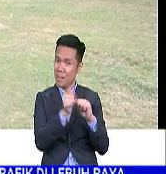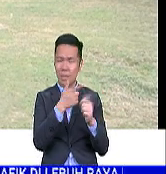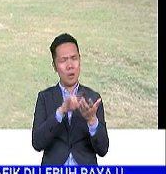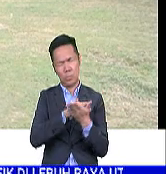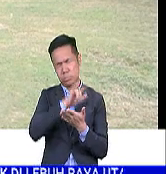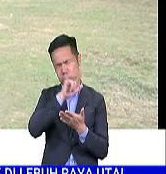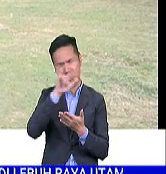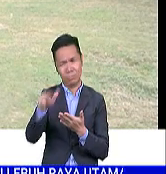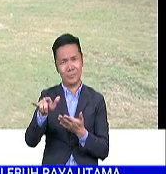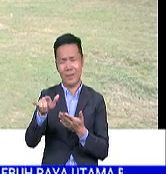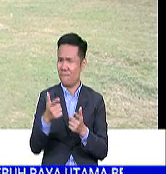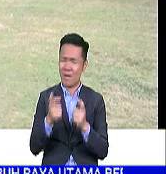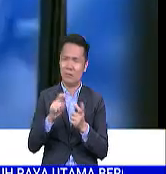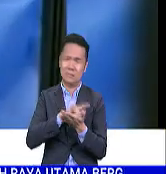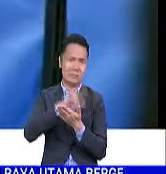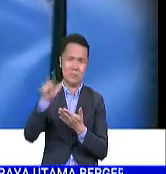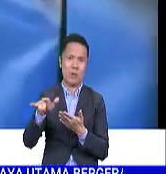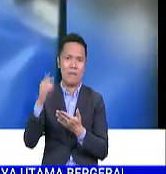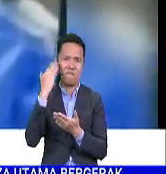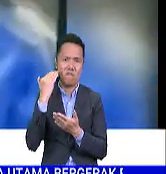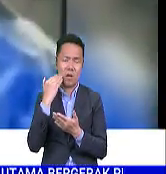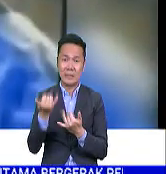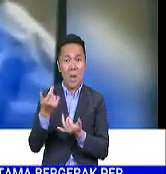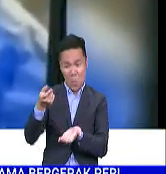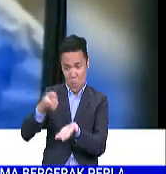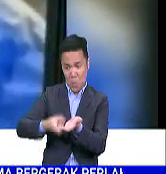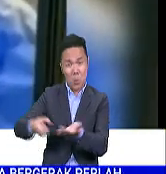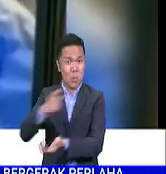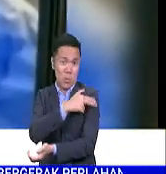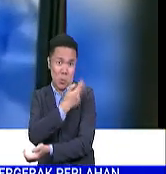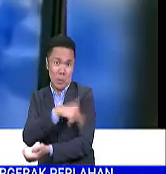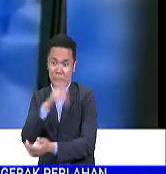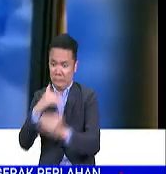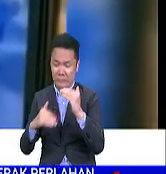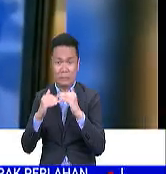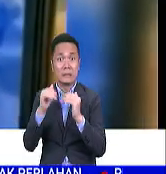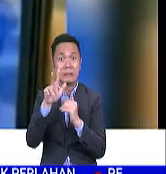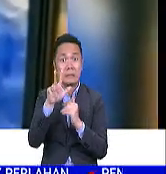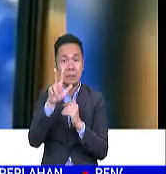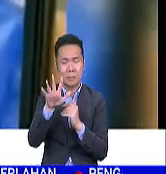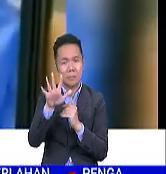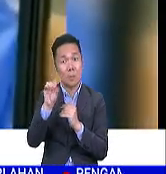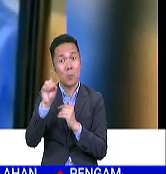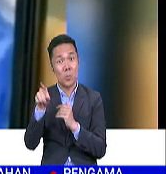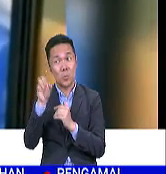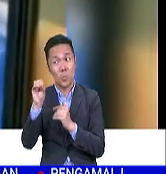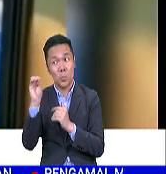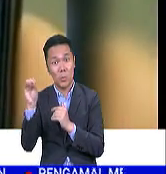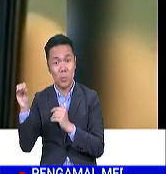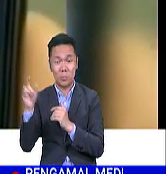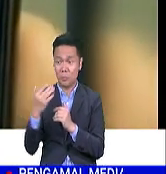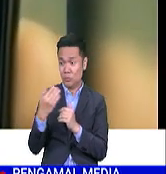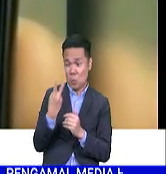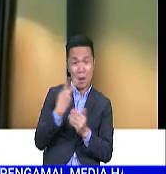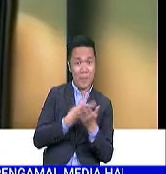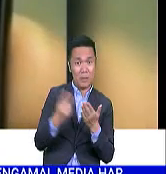pergi. Cepat mungkin. Setakat ini, kos perubatan Kamaruzaman sudah mencecah RM350,000. Dua minggu